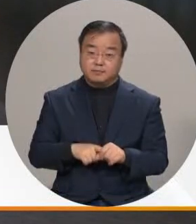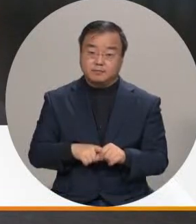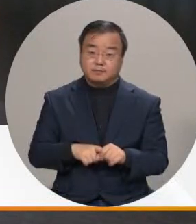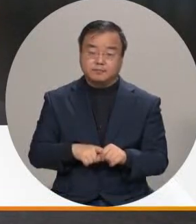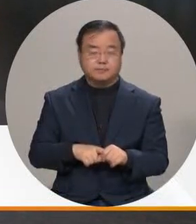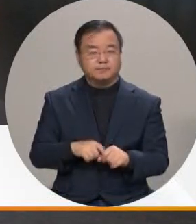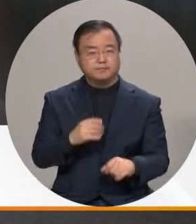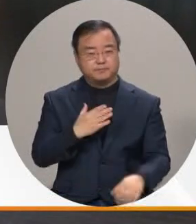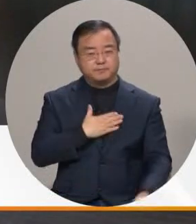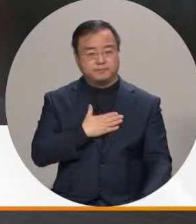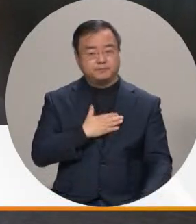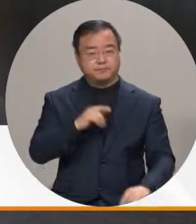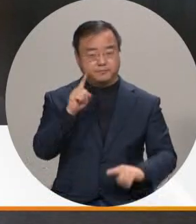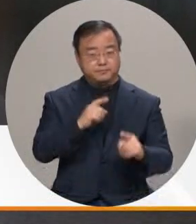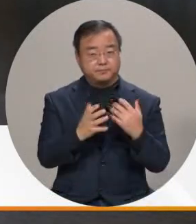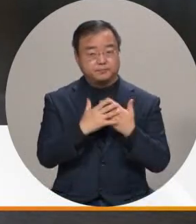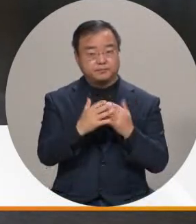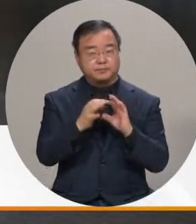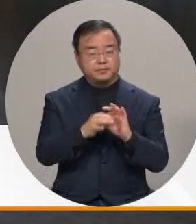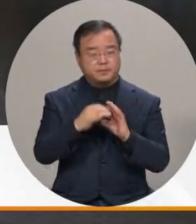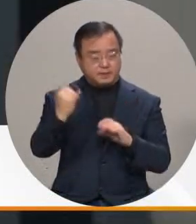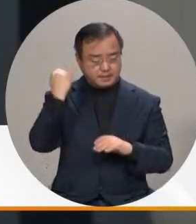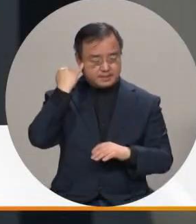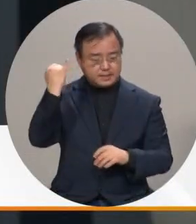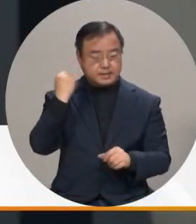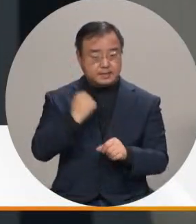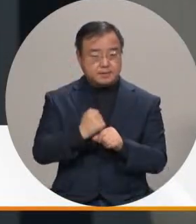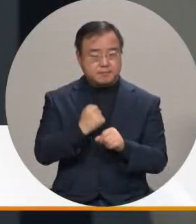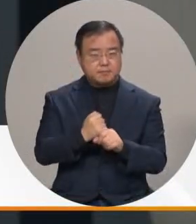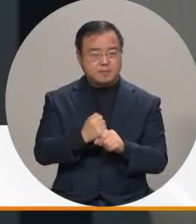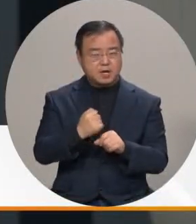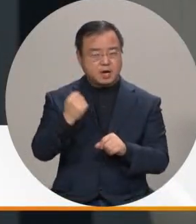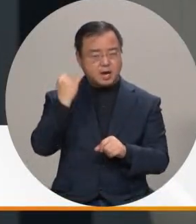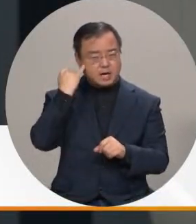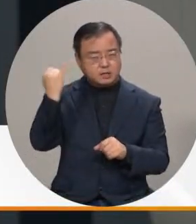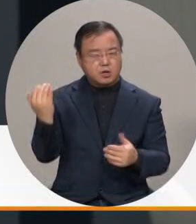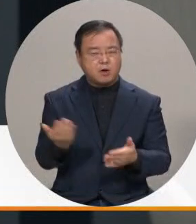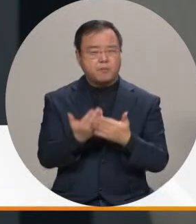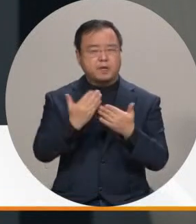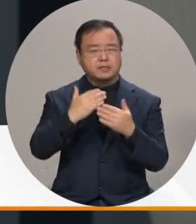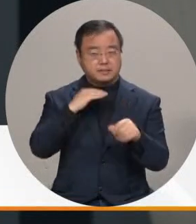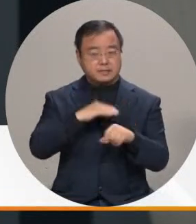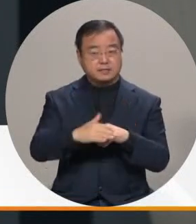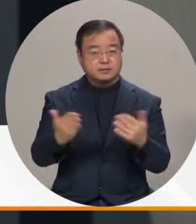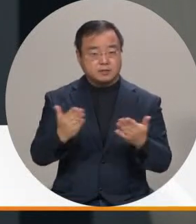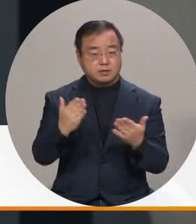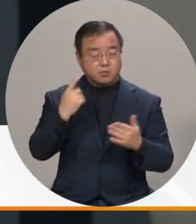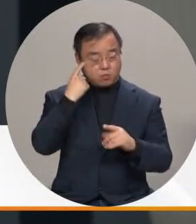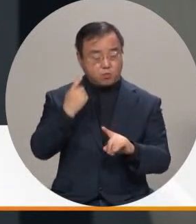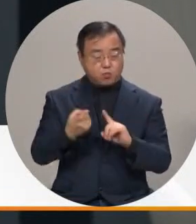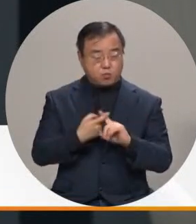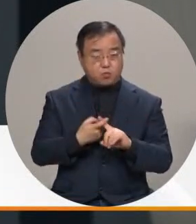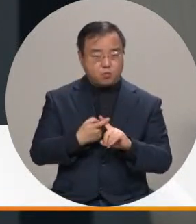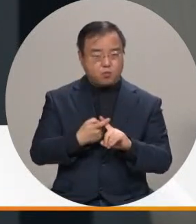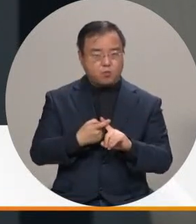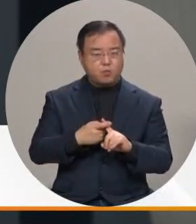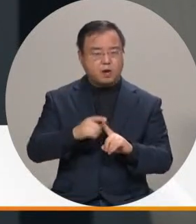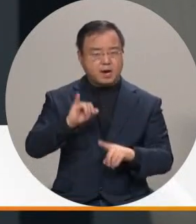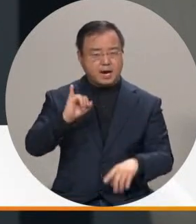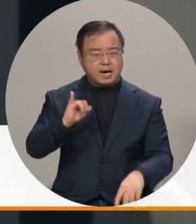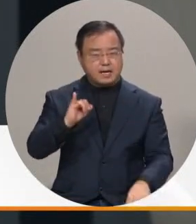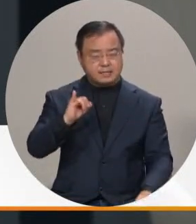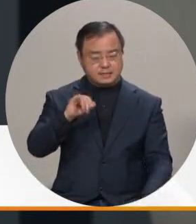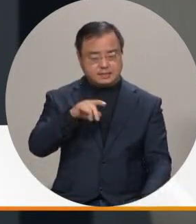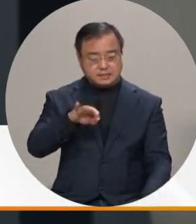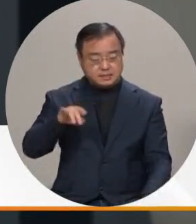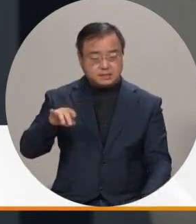저는이 대회를 계기로 아이디어 개발과 확장에 관심을 가지게 되었습니다 아이 스티커를 처음 구상할 때도 점자가 잘